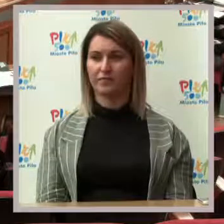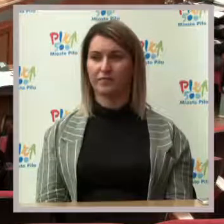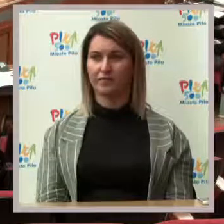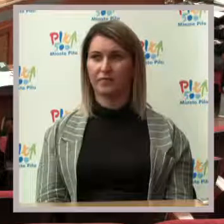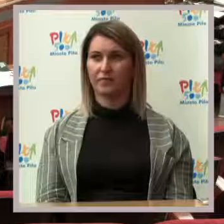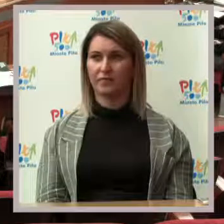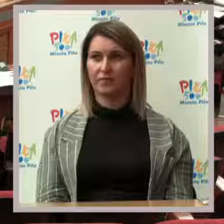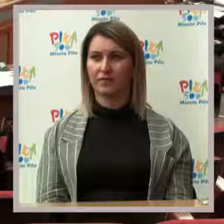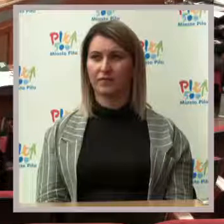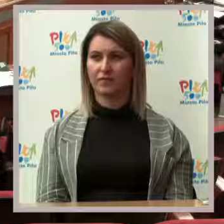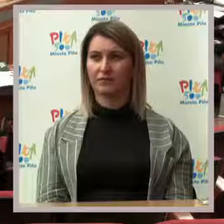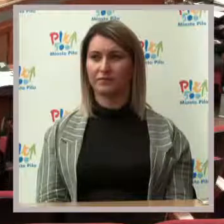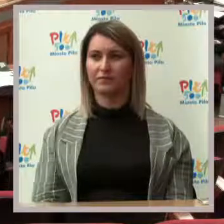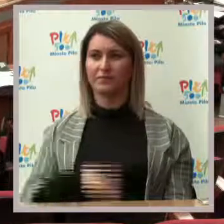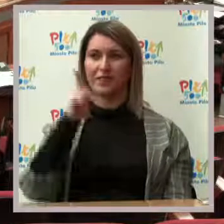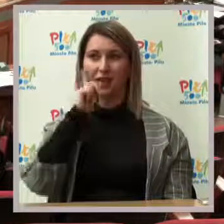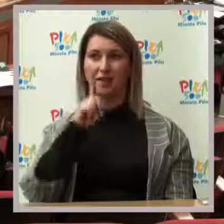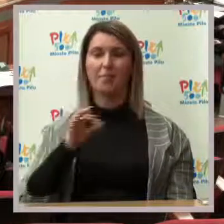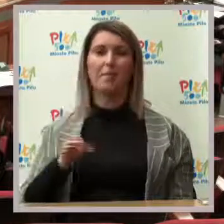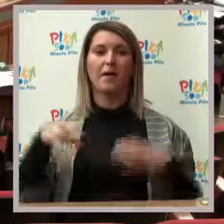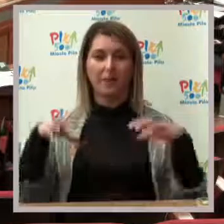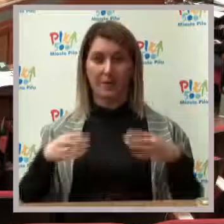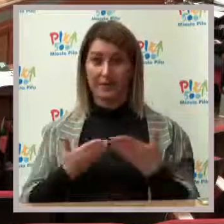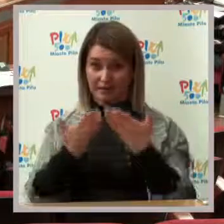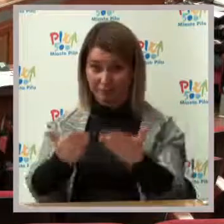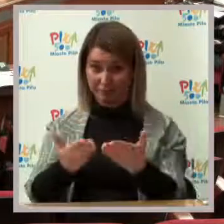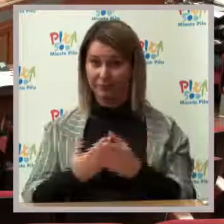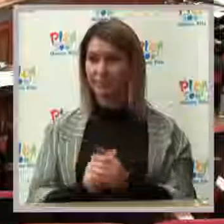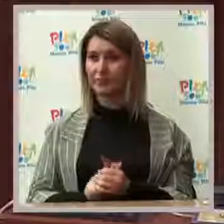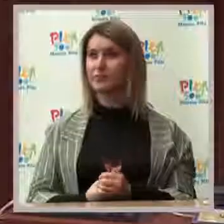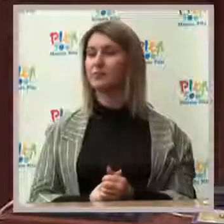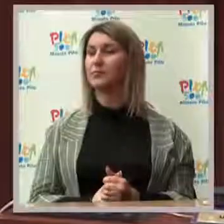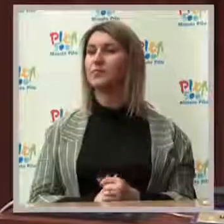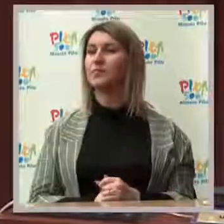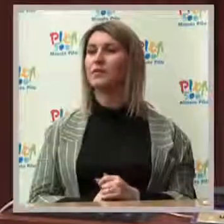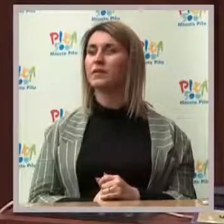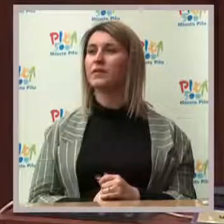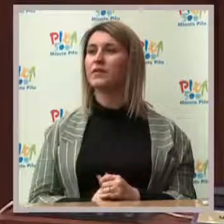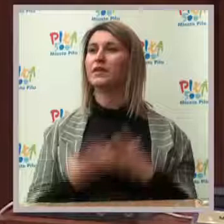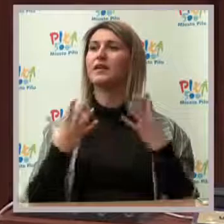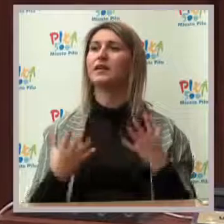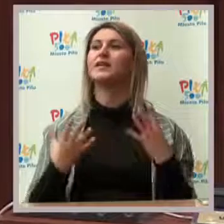Pan Czesław Pachowicz wręcza to odznaczenie. Chcielibyśmy również panu